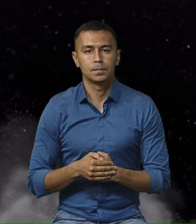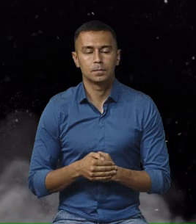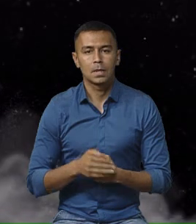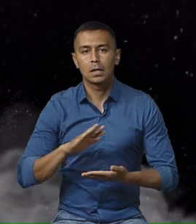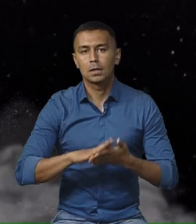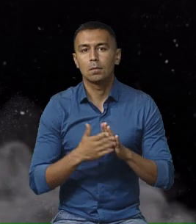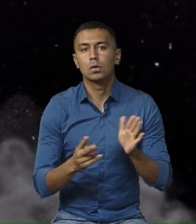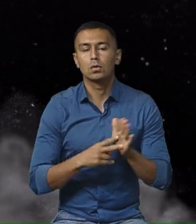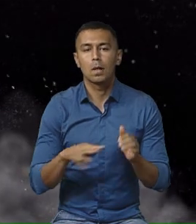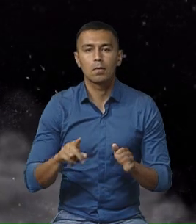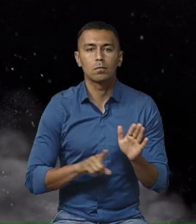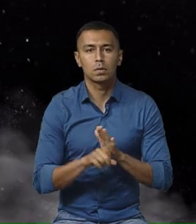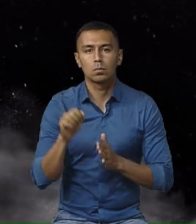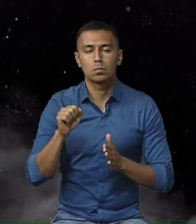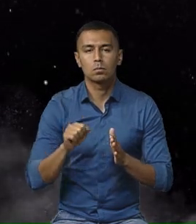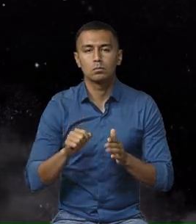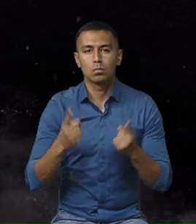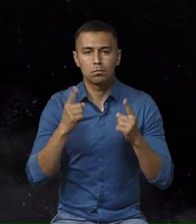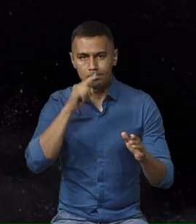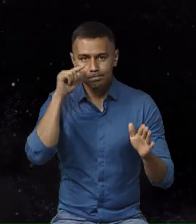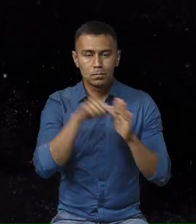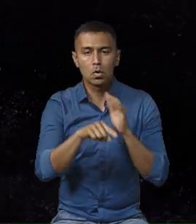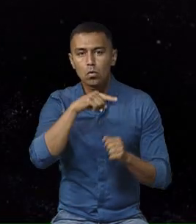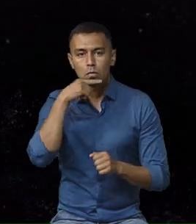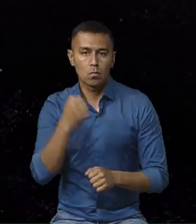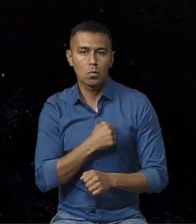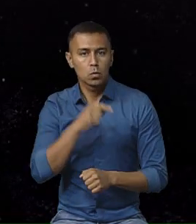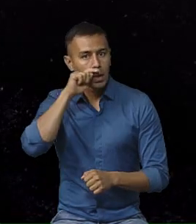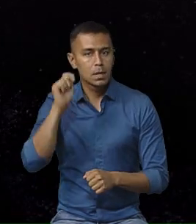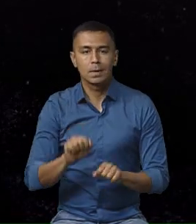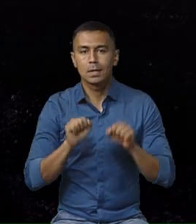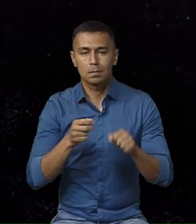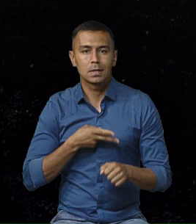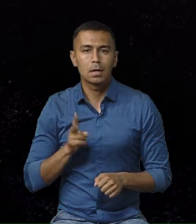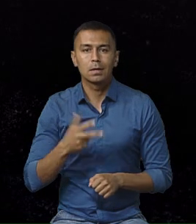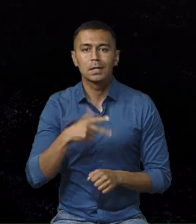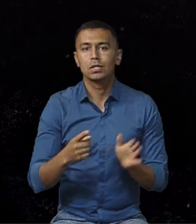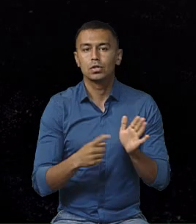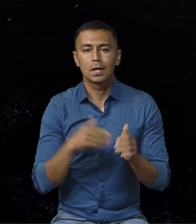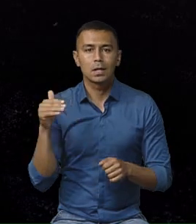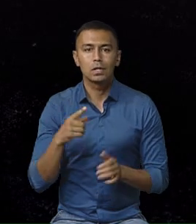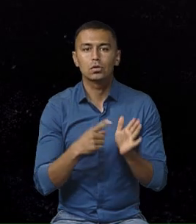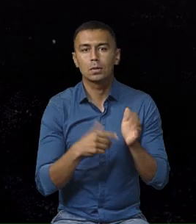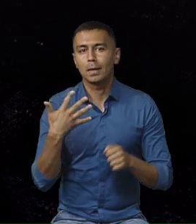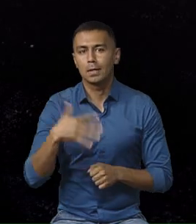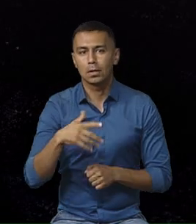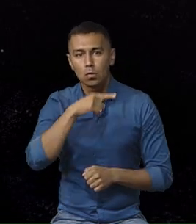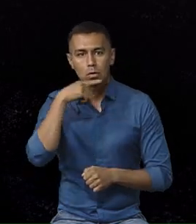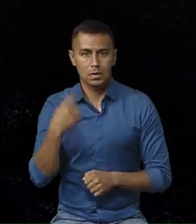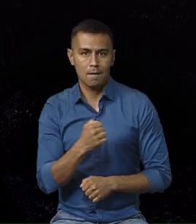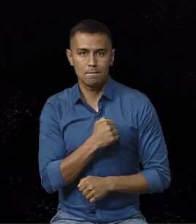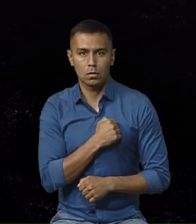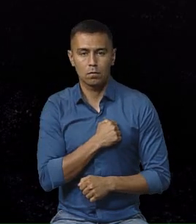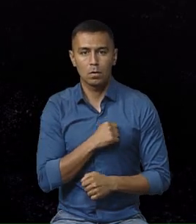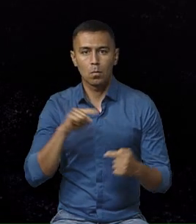Станом на 7 липня від початку повномасштабного вторгнення Росії у бою з українськими захисниками загинули 36 650 російських